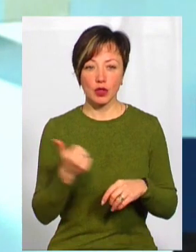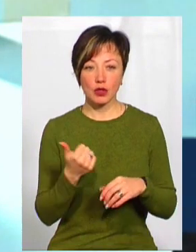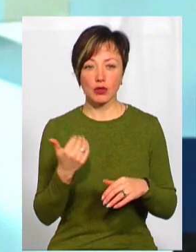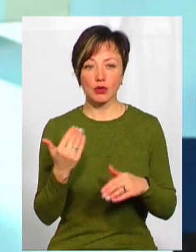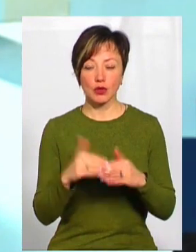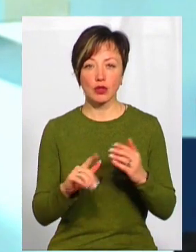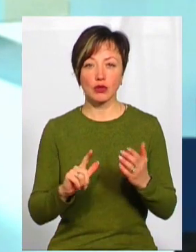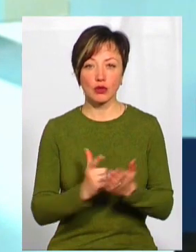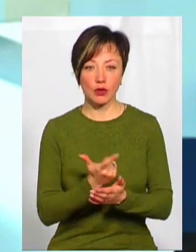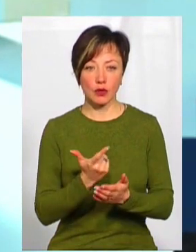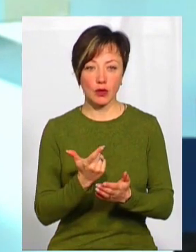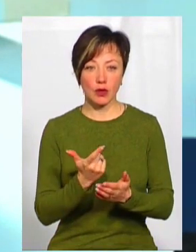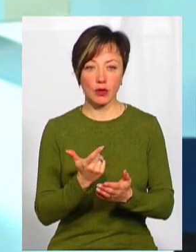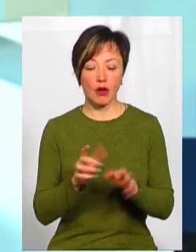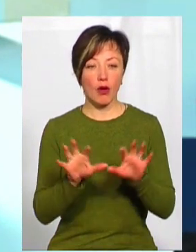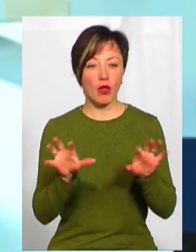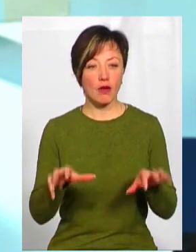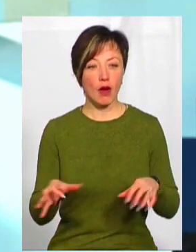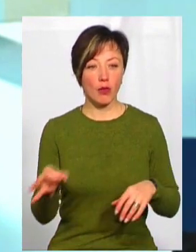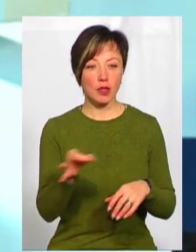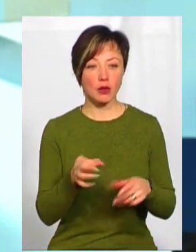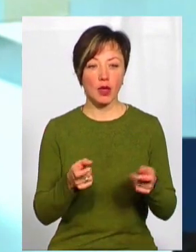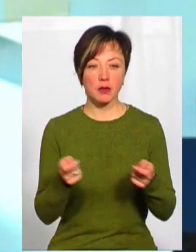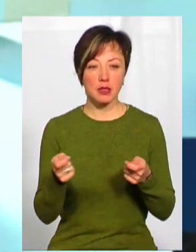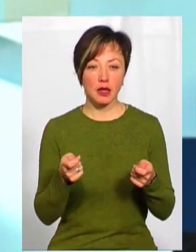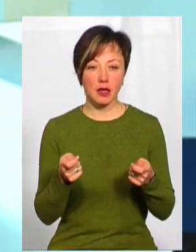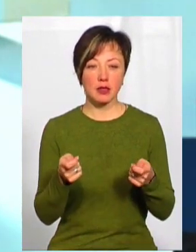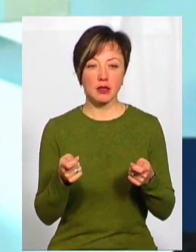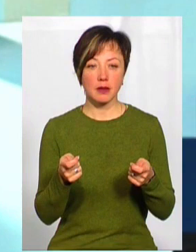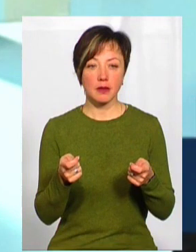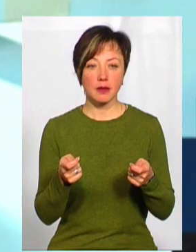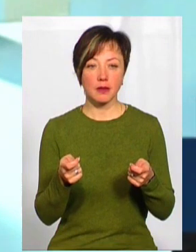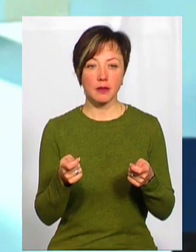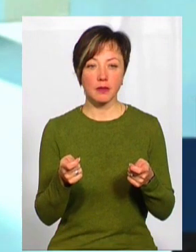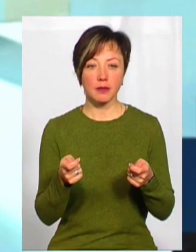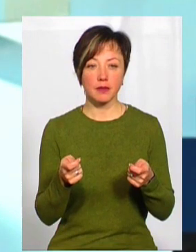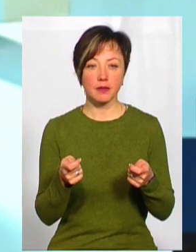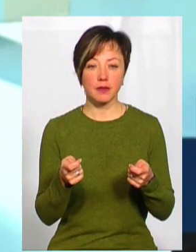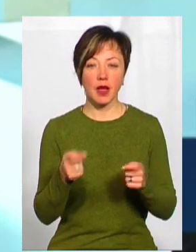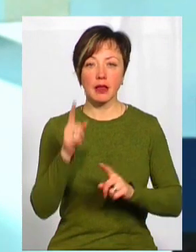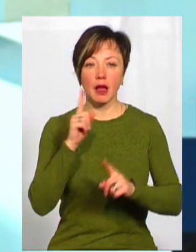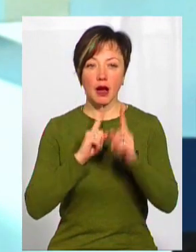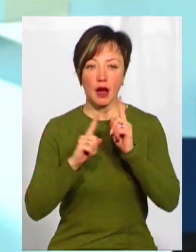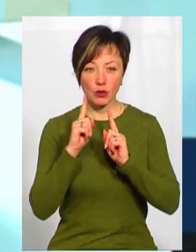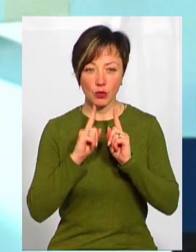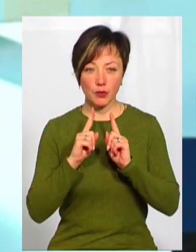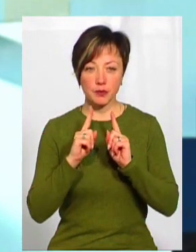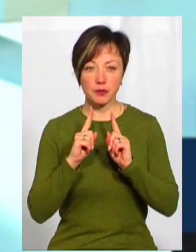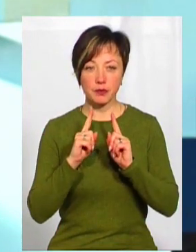ми ж знову голова обласної адміністрації Дмитро Анатолійович Гаменєт проводив селекторну